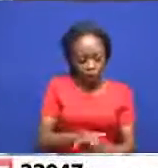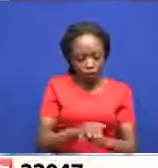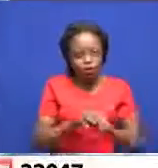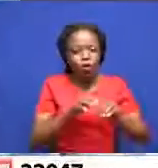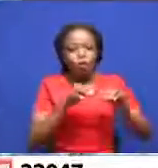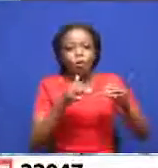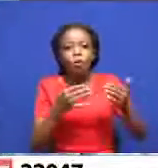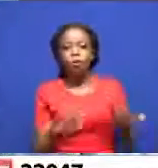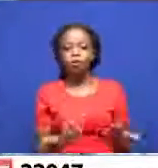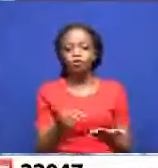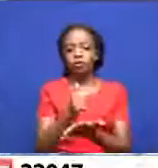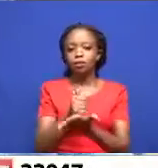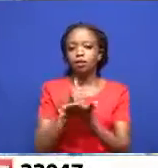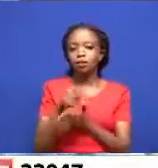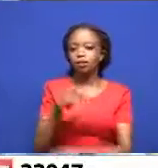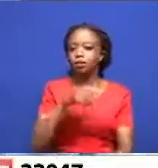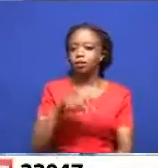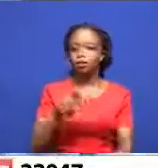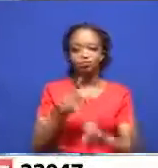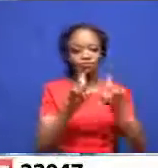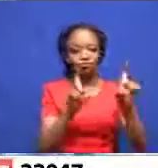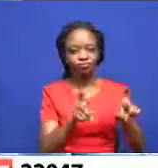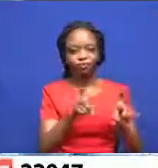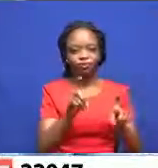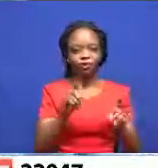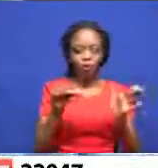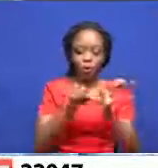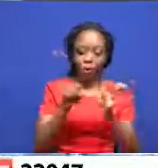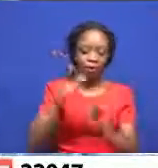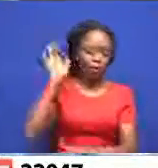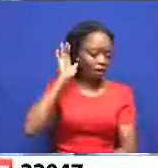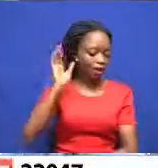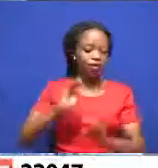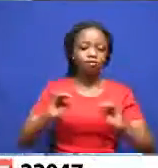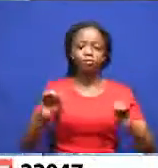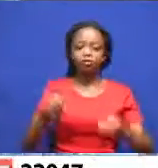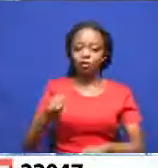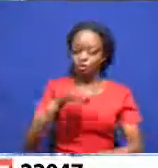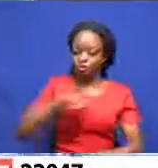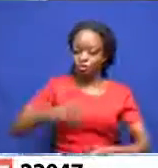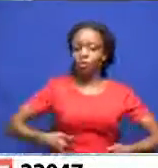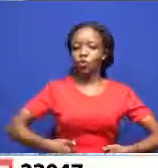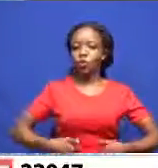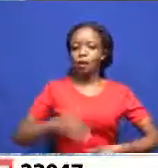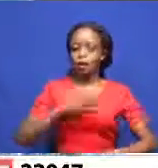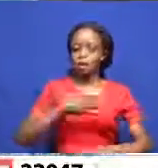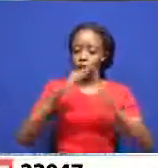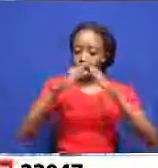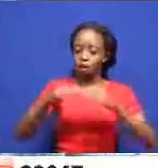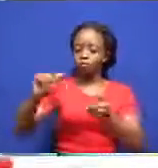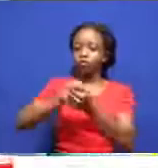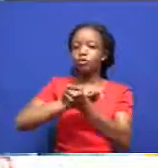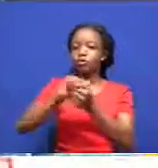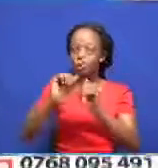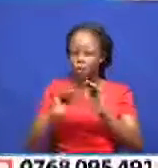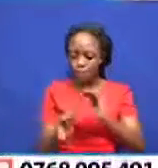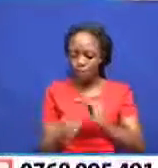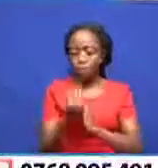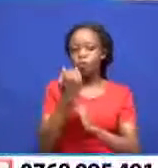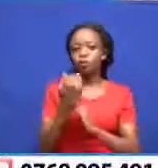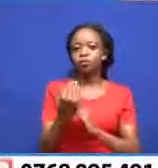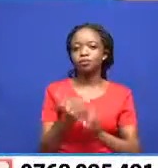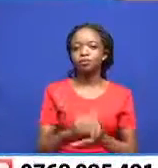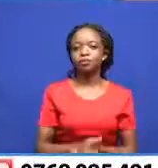ama utusaidie? Shida yetu usikii. Sisi kama vijana, mimi kama nyumba yangu ilibomolewa asubuhi mapema.